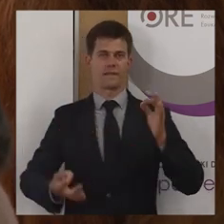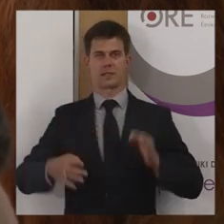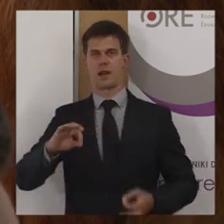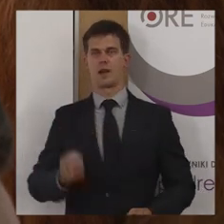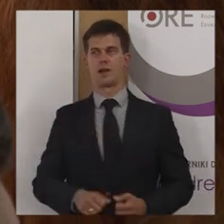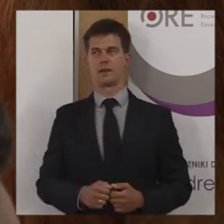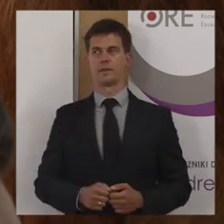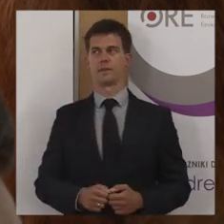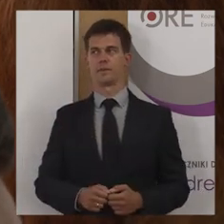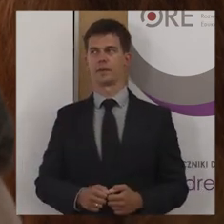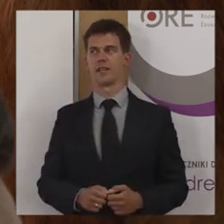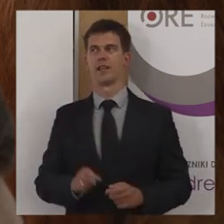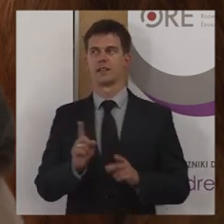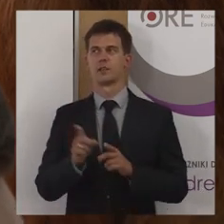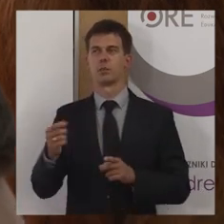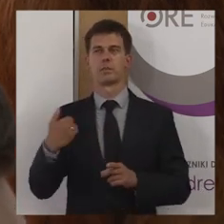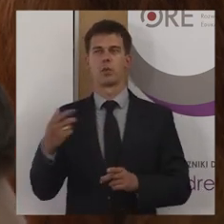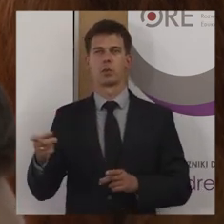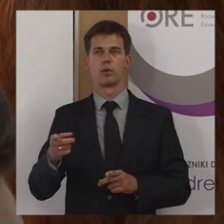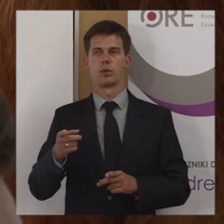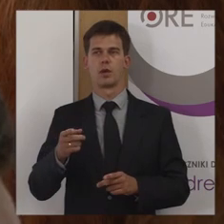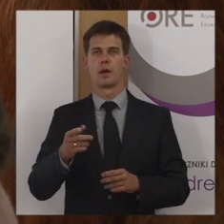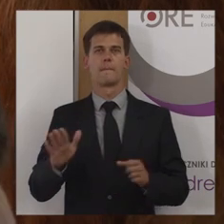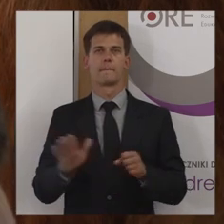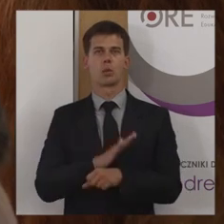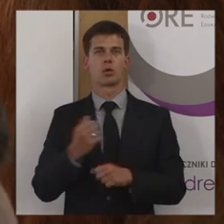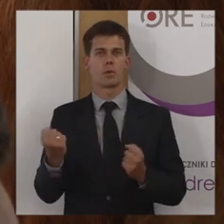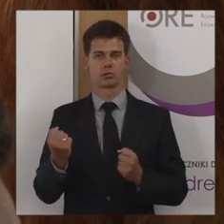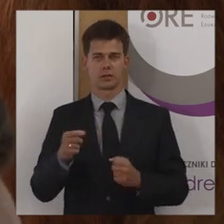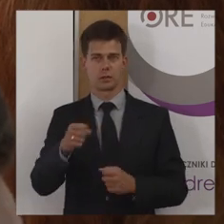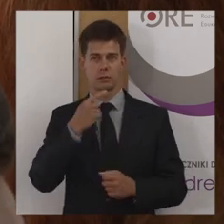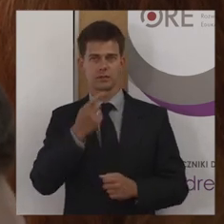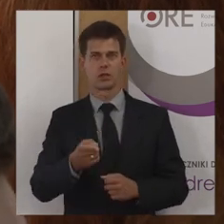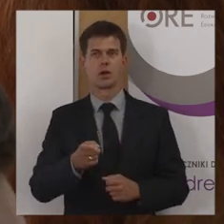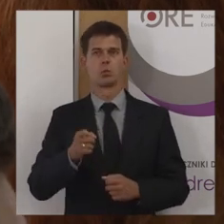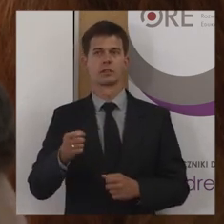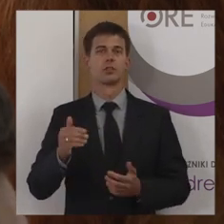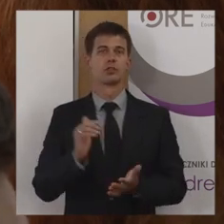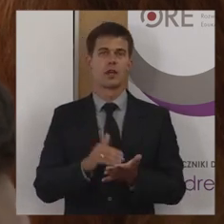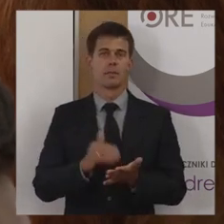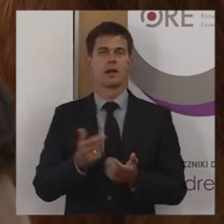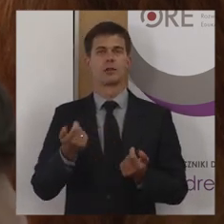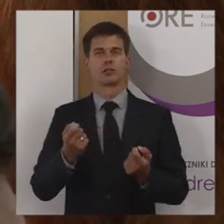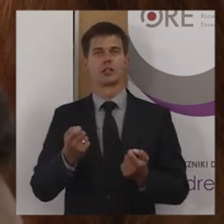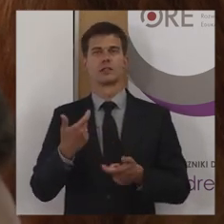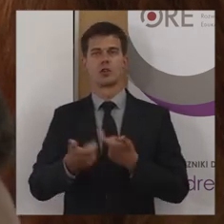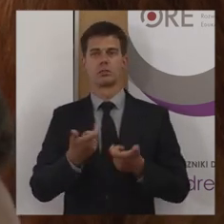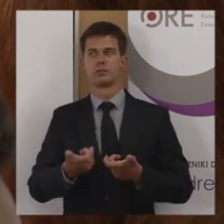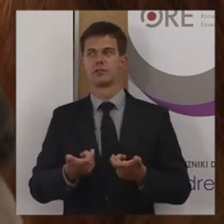tutaj bardzo słusznie zauważył pan pełnomocnik, nie wyklucza stosowania